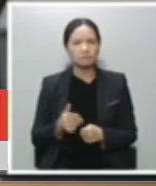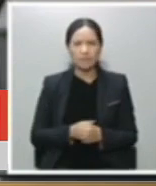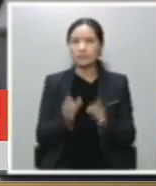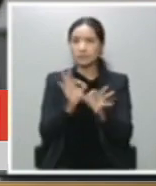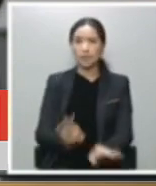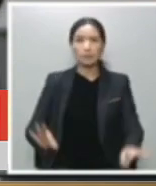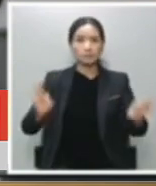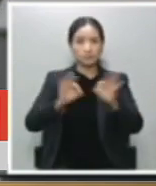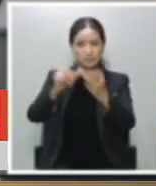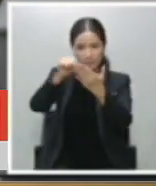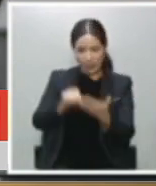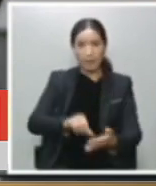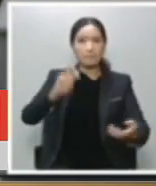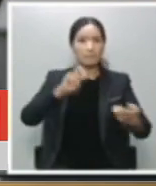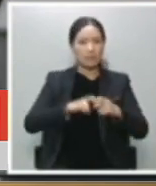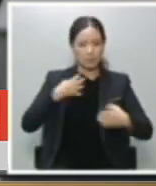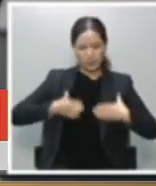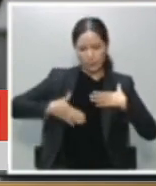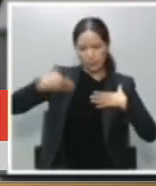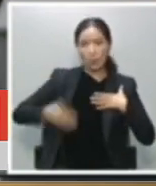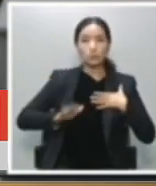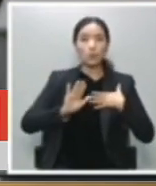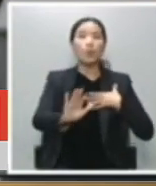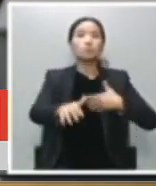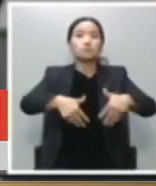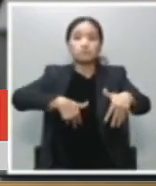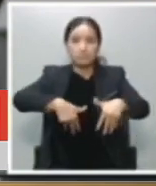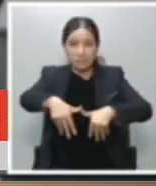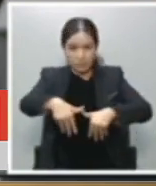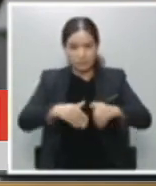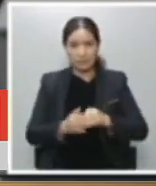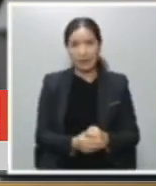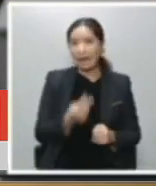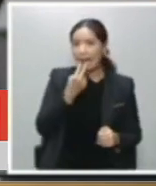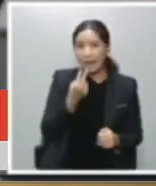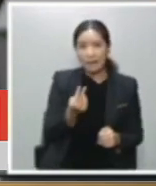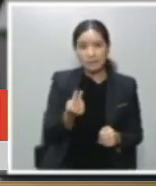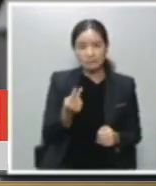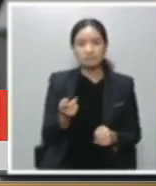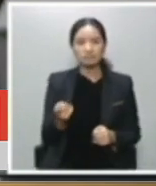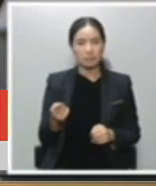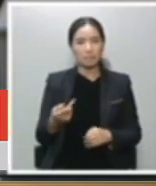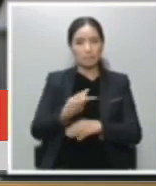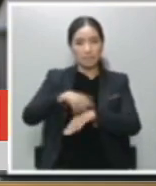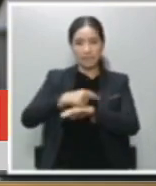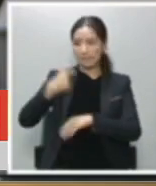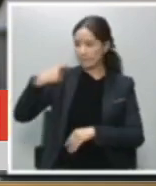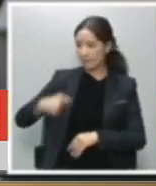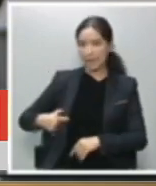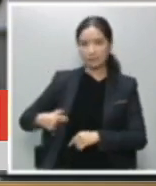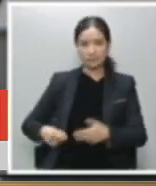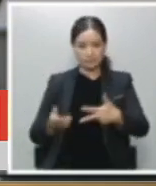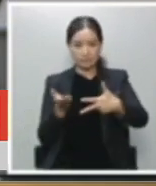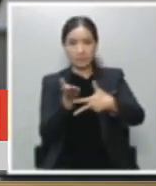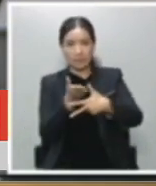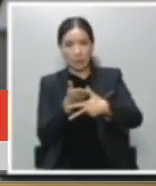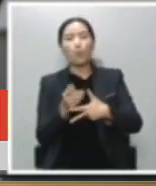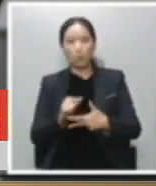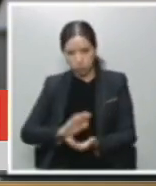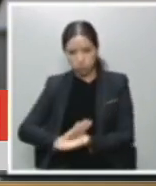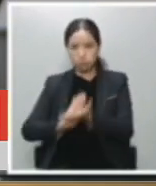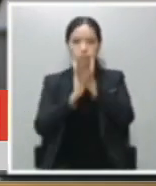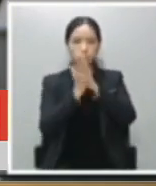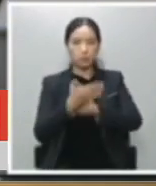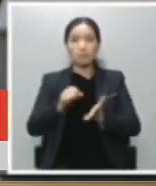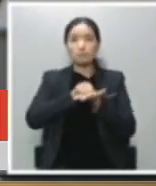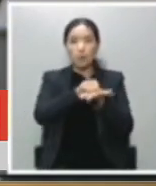คัญกับการแก้ไขปัญหาความเดือดร้อนของประชาชนจะเห็นได้ว่าท่านประธานศาลฎีกาได้ปฏิรูปการ